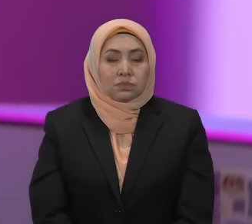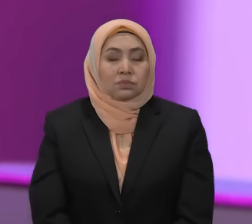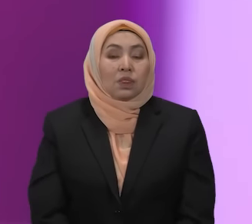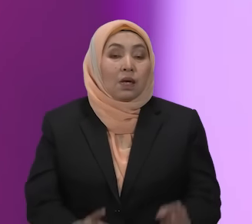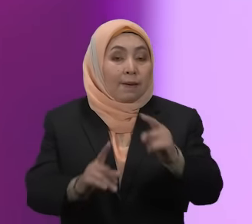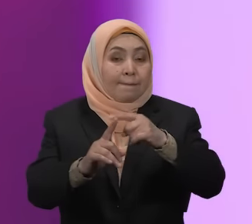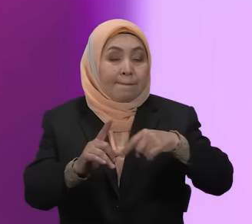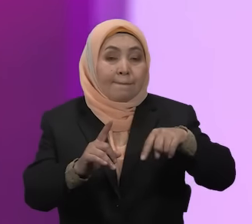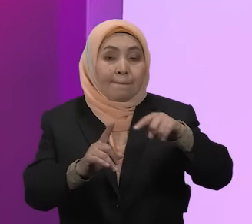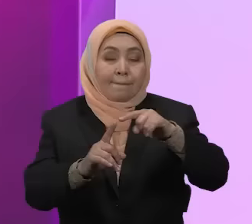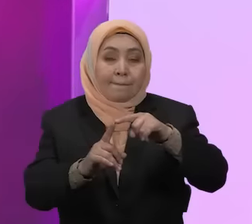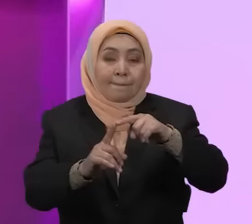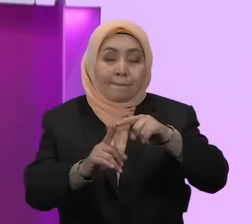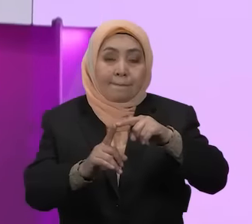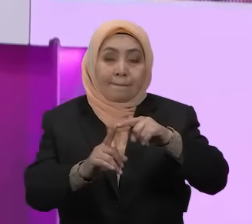Ila